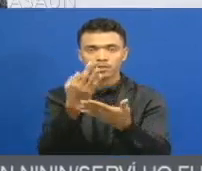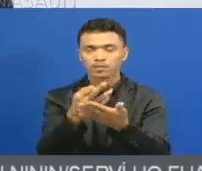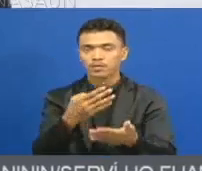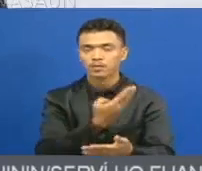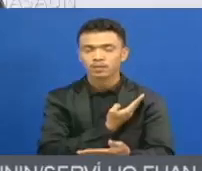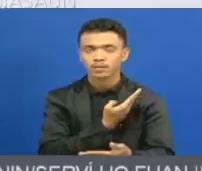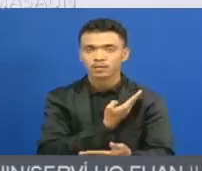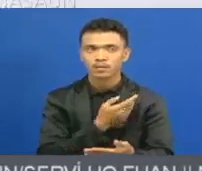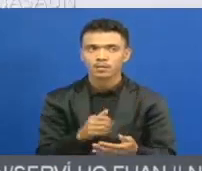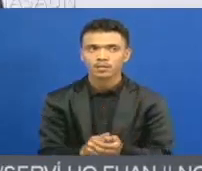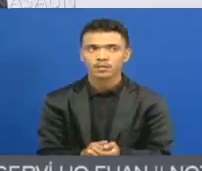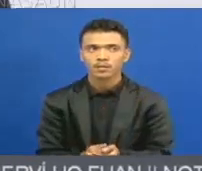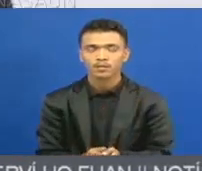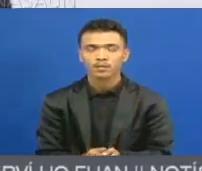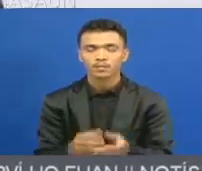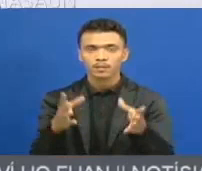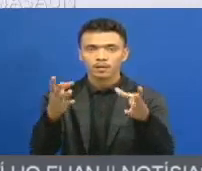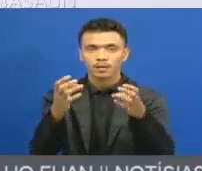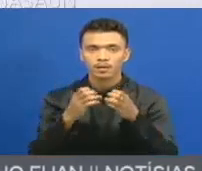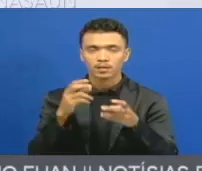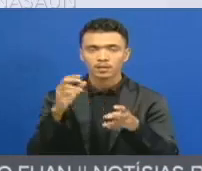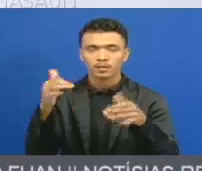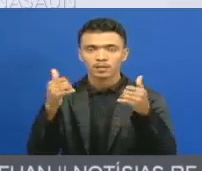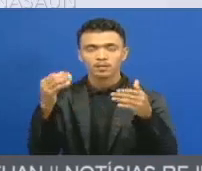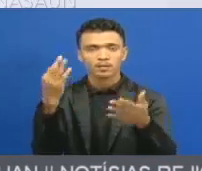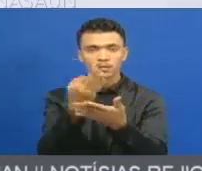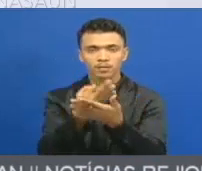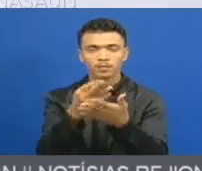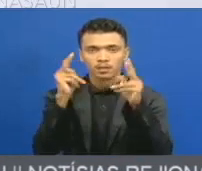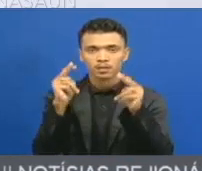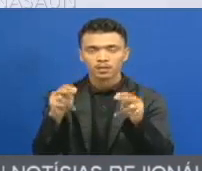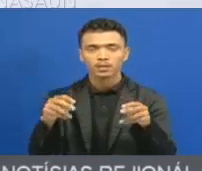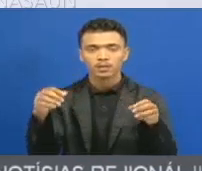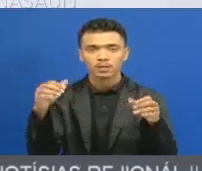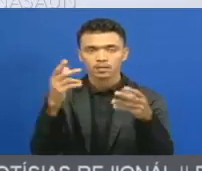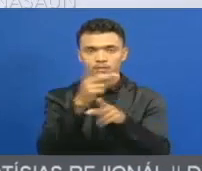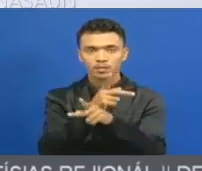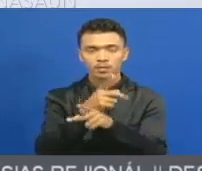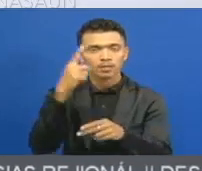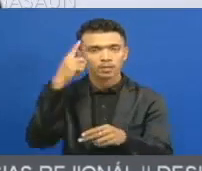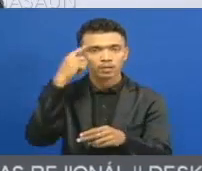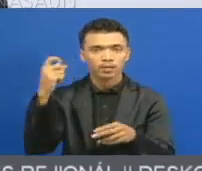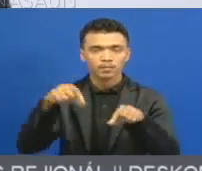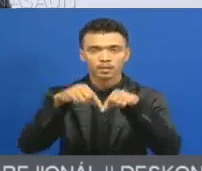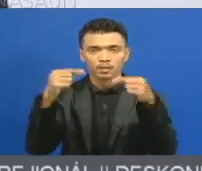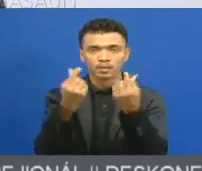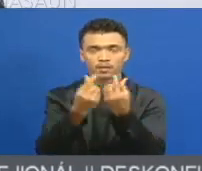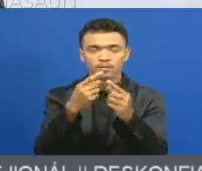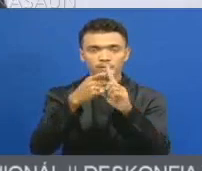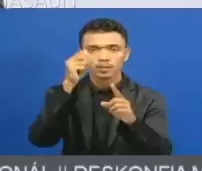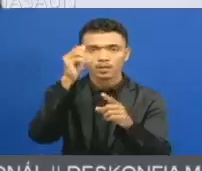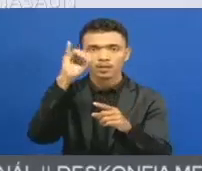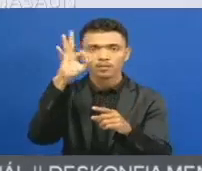Especulante sira nebe maka durante nene a cara calimar preço, sira tem cuidado tamba e a equipa usi IFAS, a